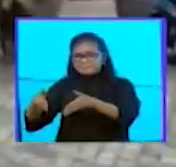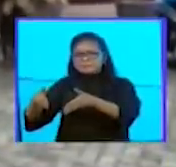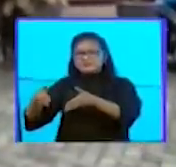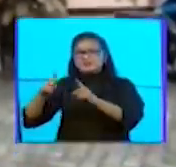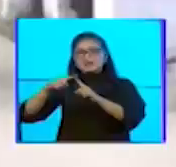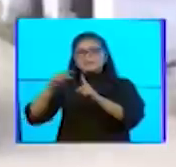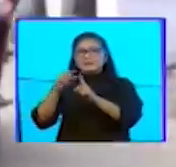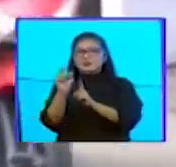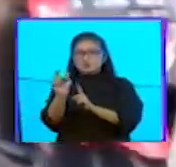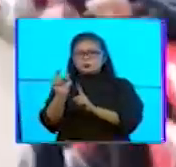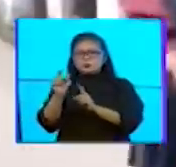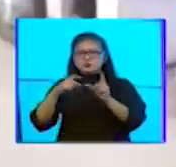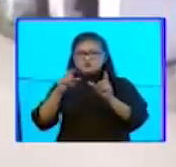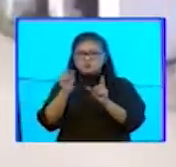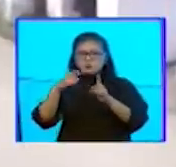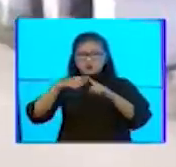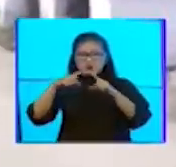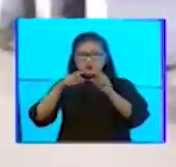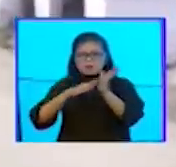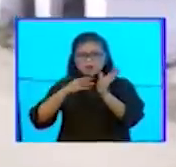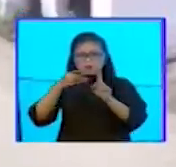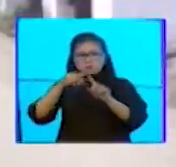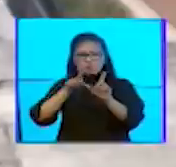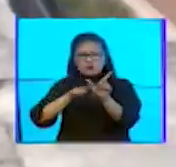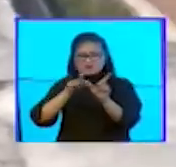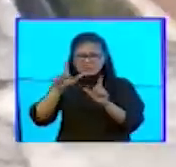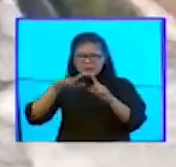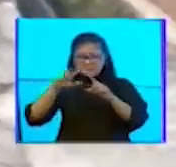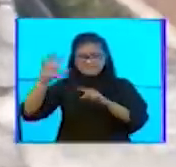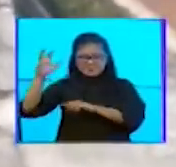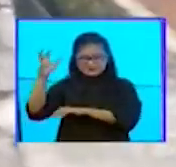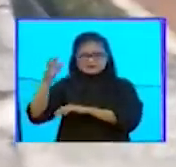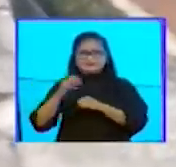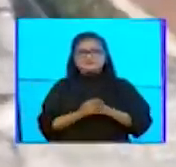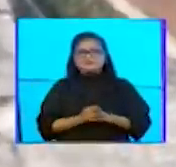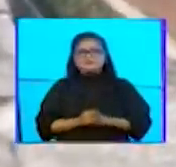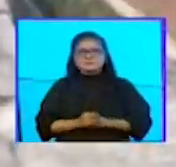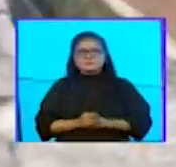Sukamulya. Dari Kabupaten Tangerang, Banten, Aimarani melaporkan.